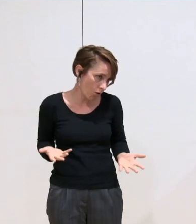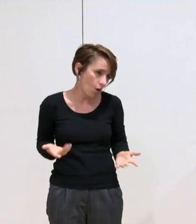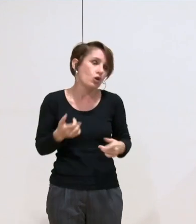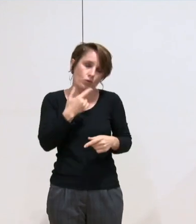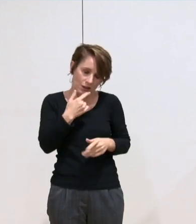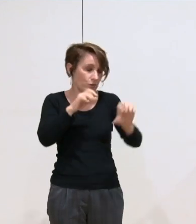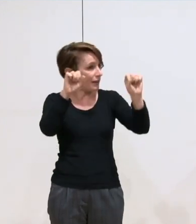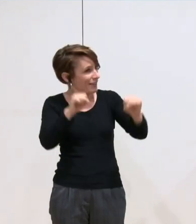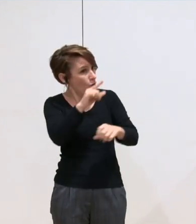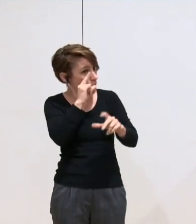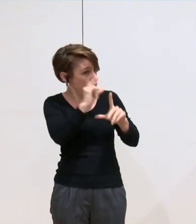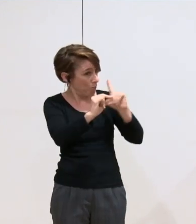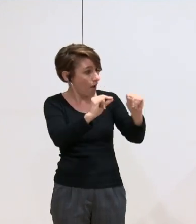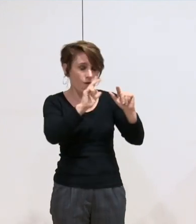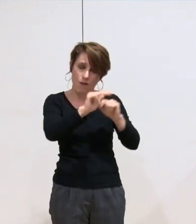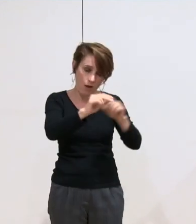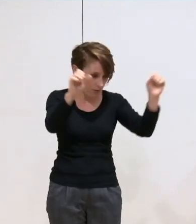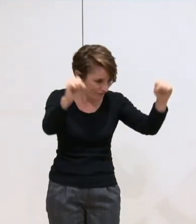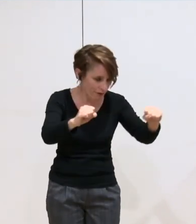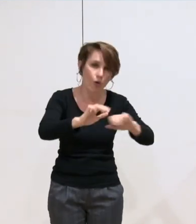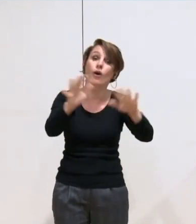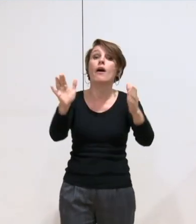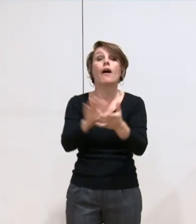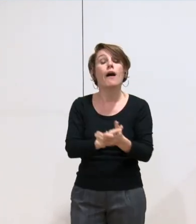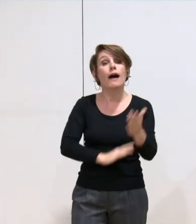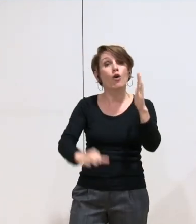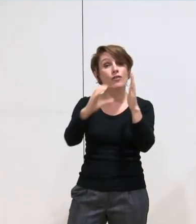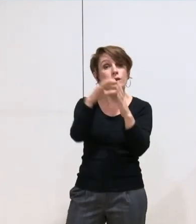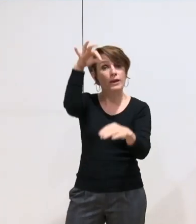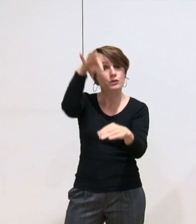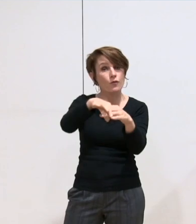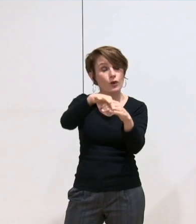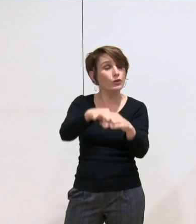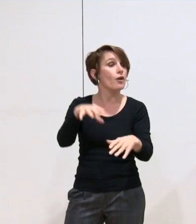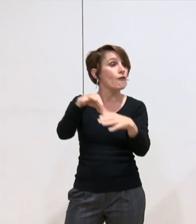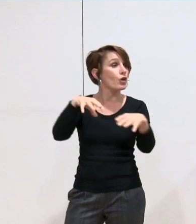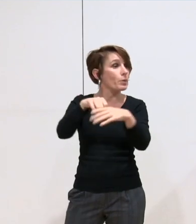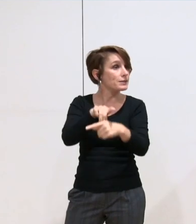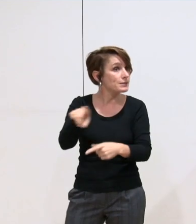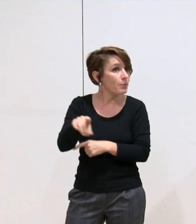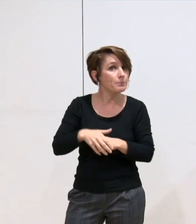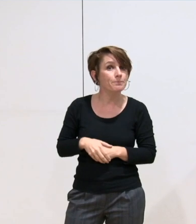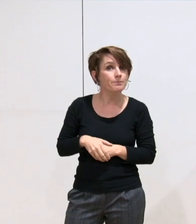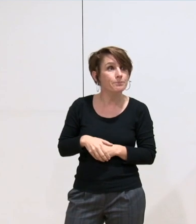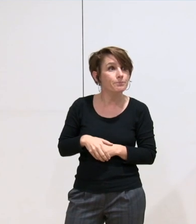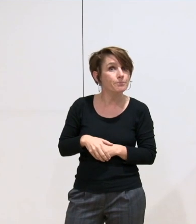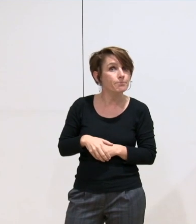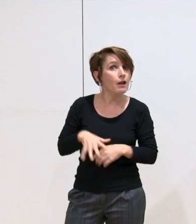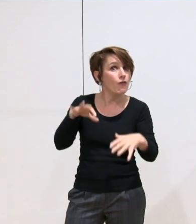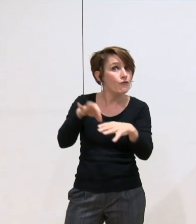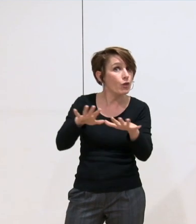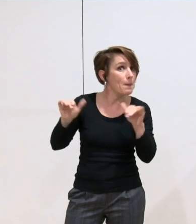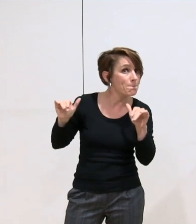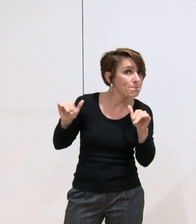départ. Je mets donc cette délibération aux voix. Qui ne prend pas part au vote? Qui